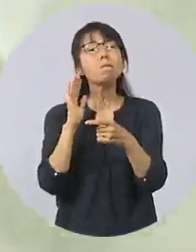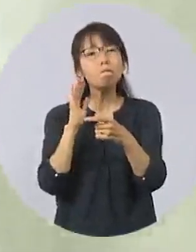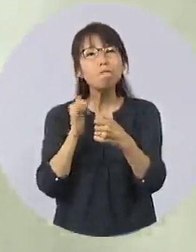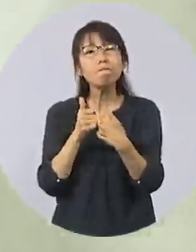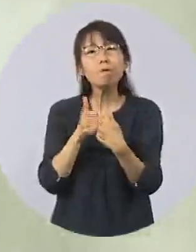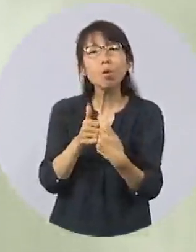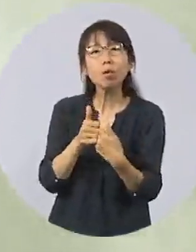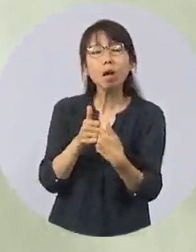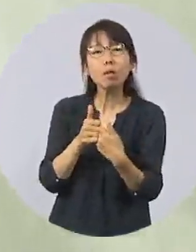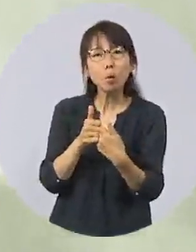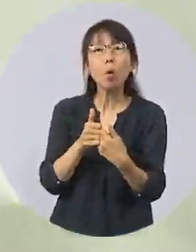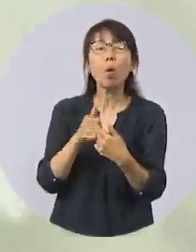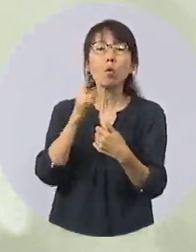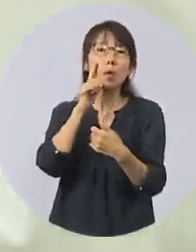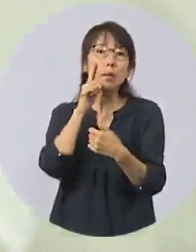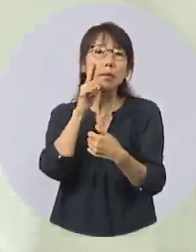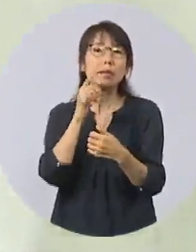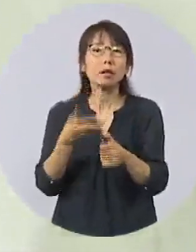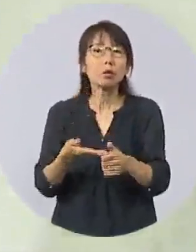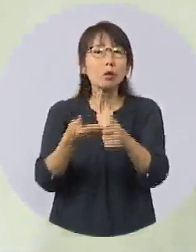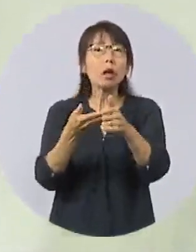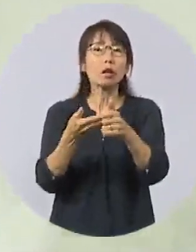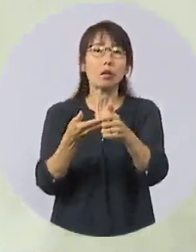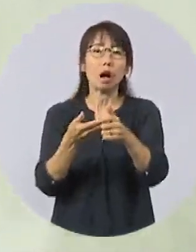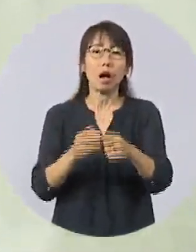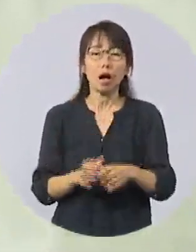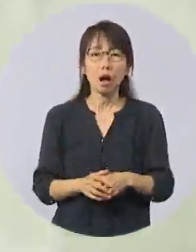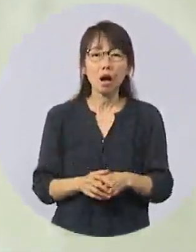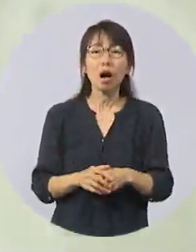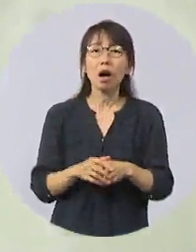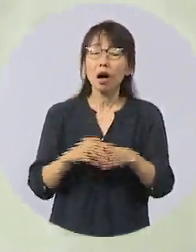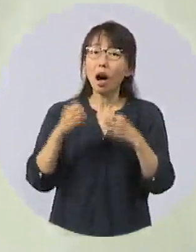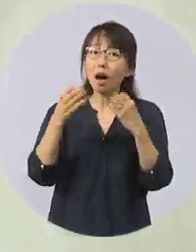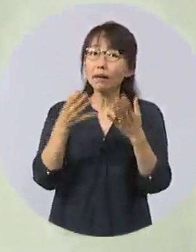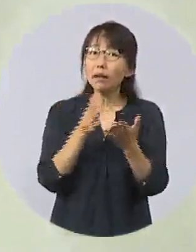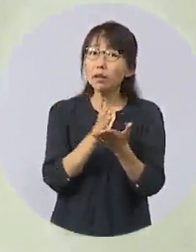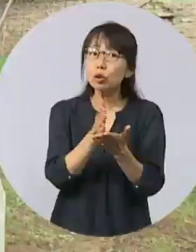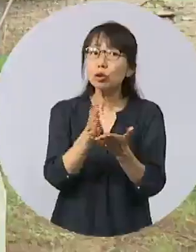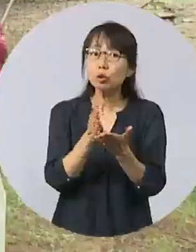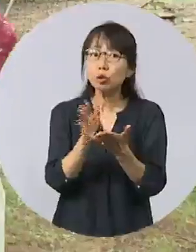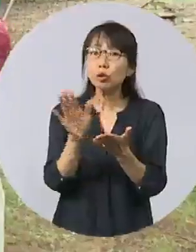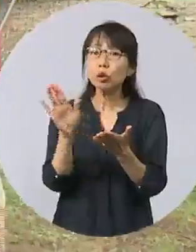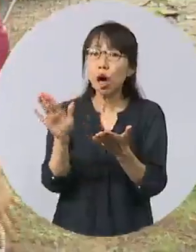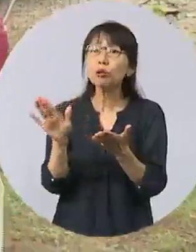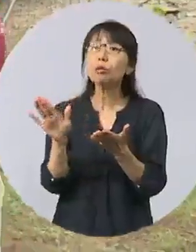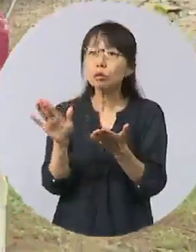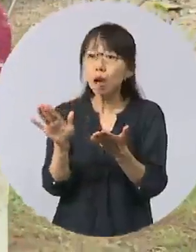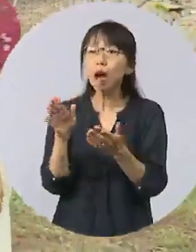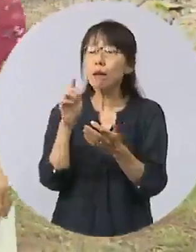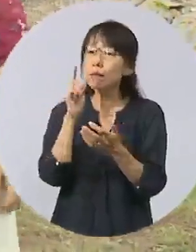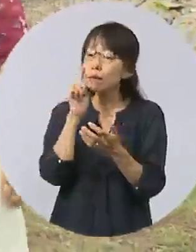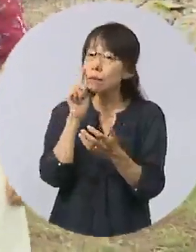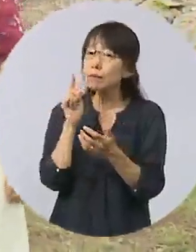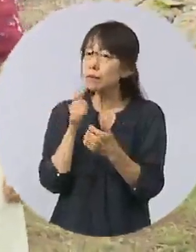ですね。 あ、でそう、新しいのが出ると、まあ、やってみようかっていうので取り入れたりっていうのが結構あるんですね。そうですね。